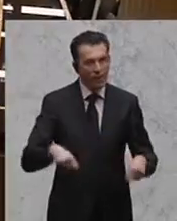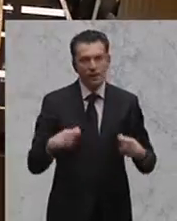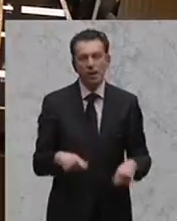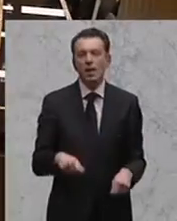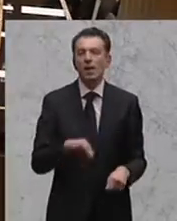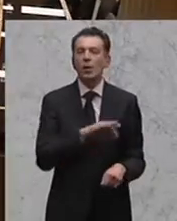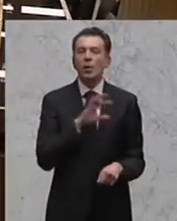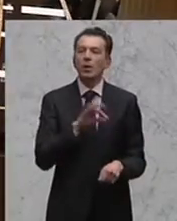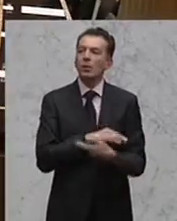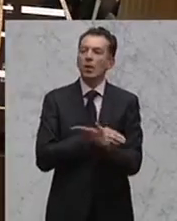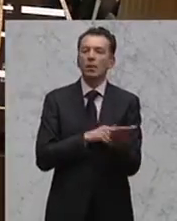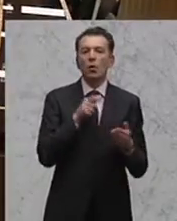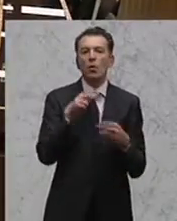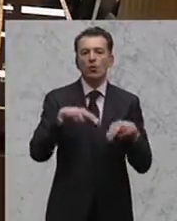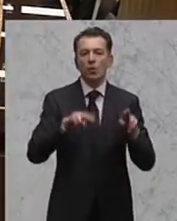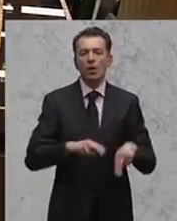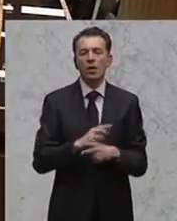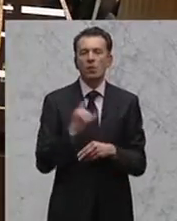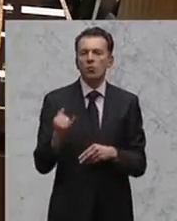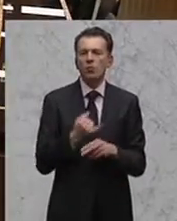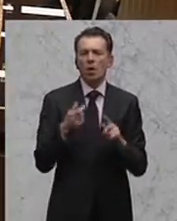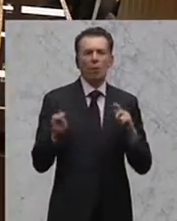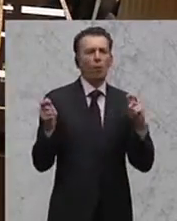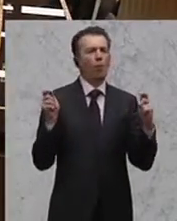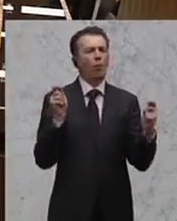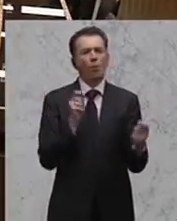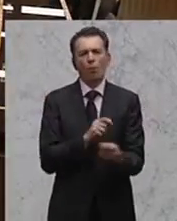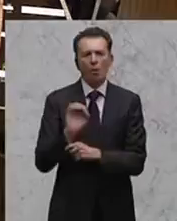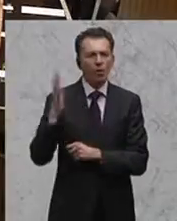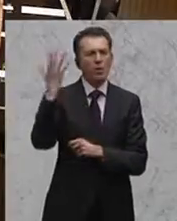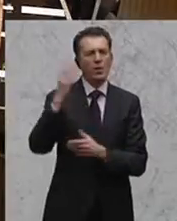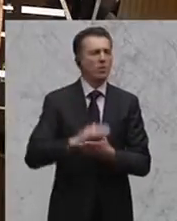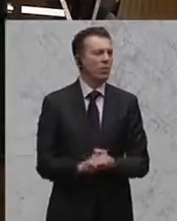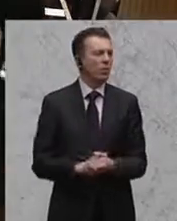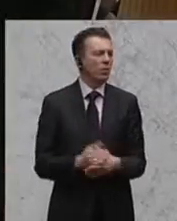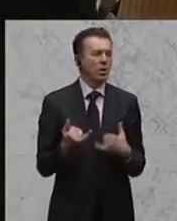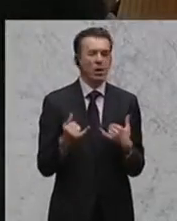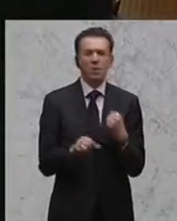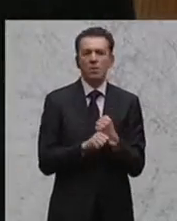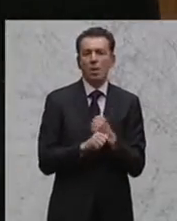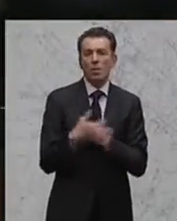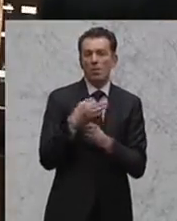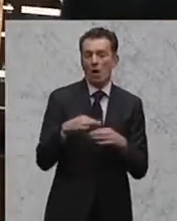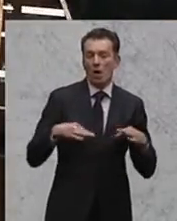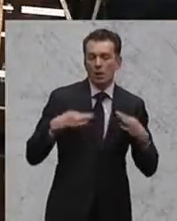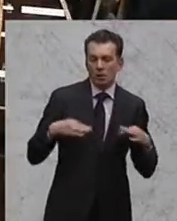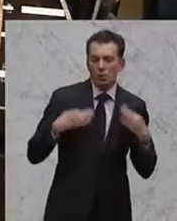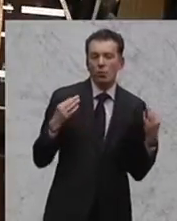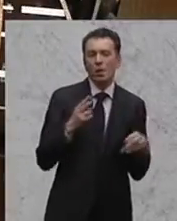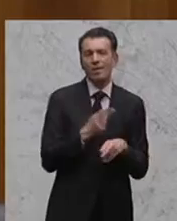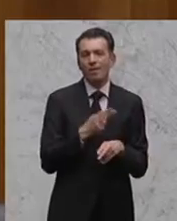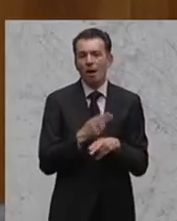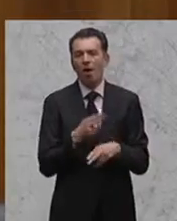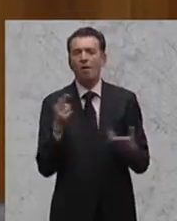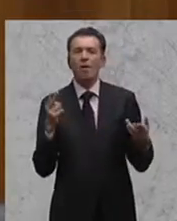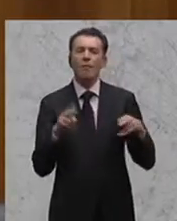geantwortet Gesundheitsministerin Sabine Oberhäuser von der SPÖ. Innovation. Wir arbeiten derzeit an der Frage der Gesundheits- und Krankenpflegeärztegesetz